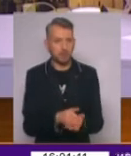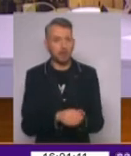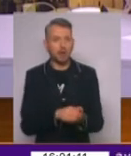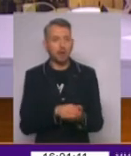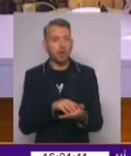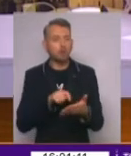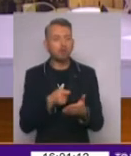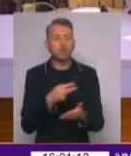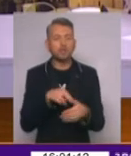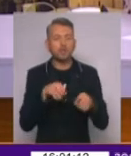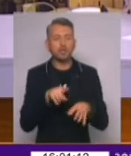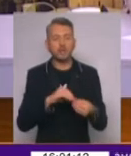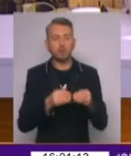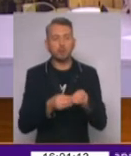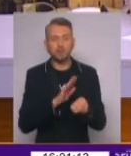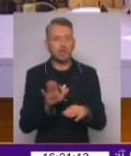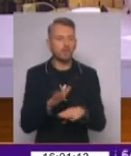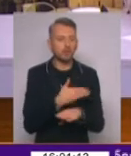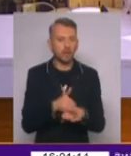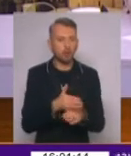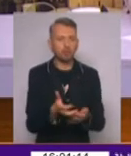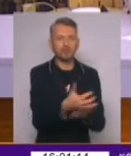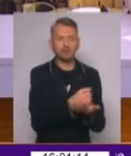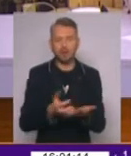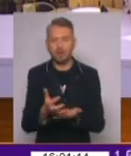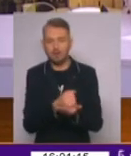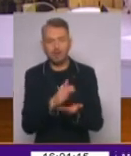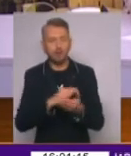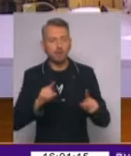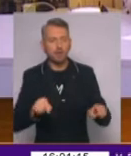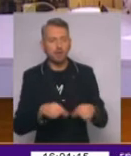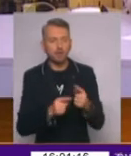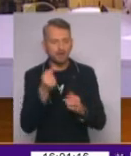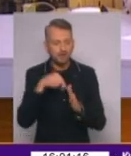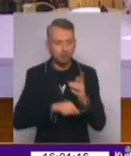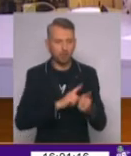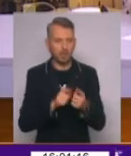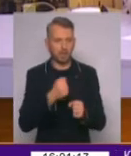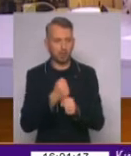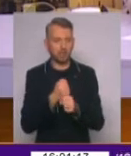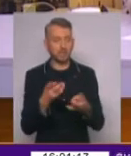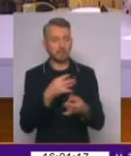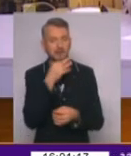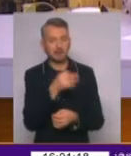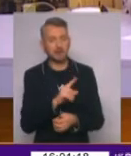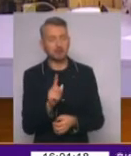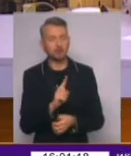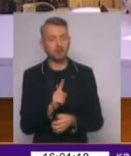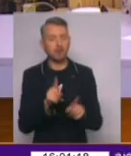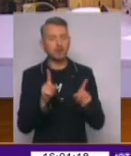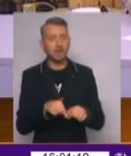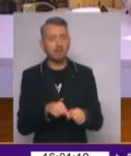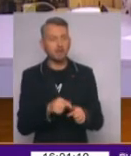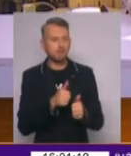розв'язання цієї проблеми не в роздільному збиранні, а в організації глибокої переробки. Так. І треба сказати, що навіть